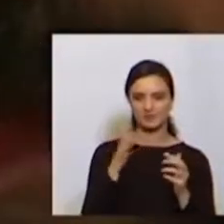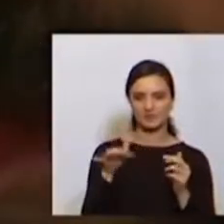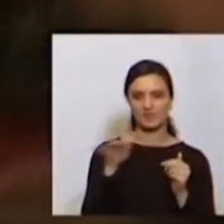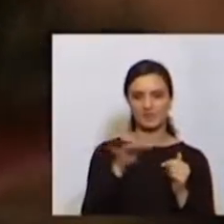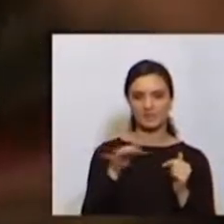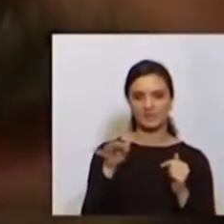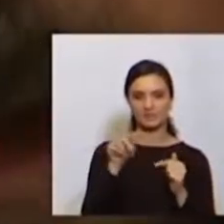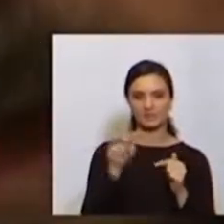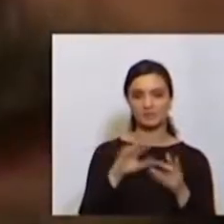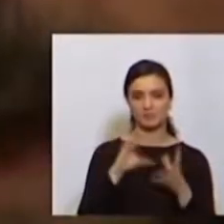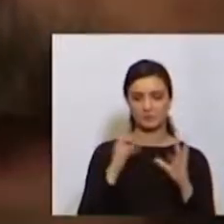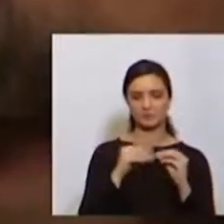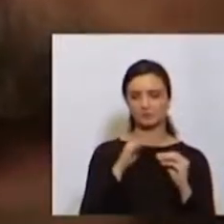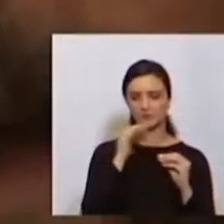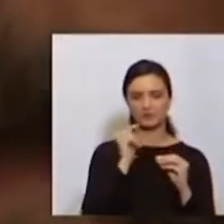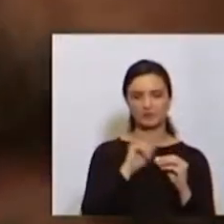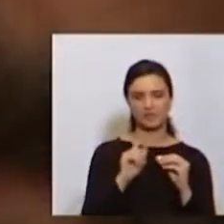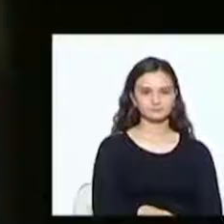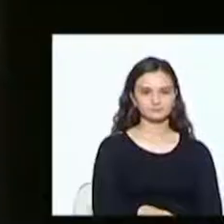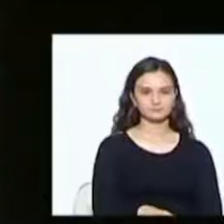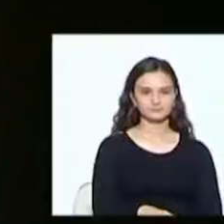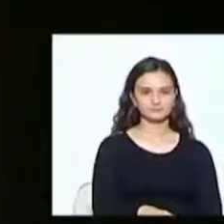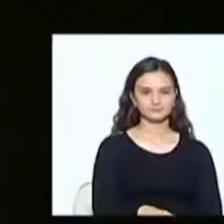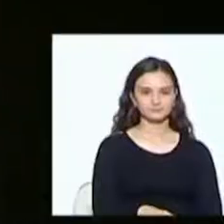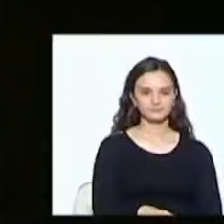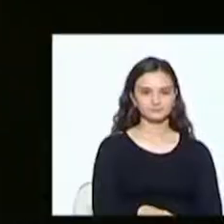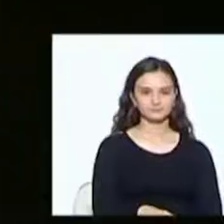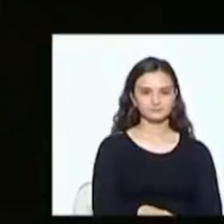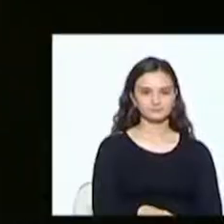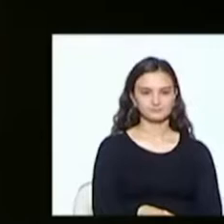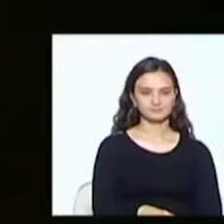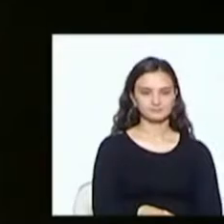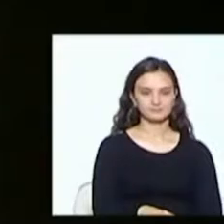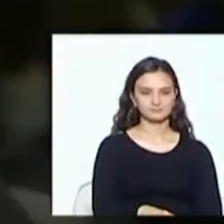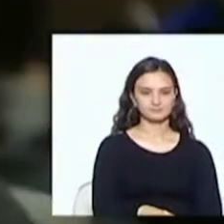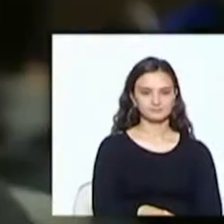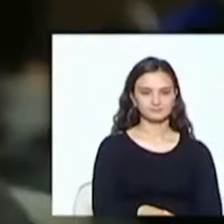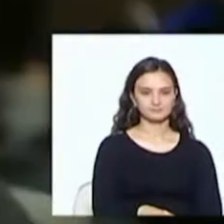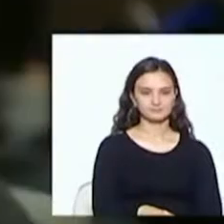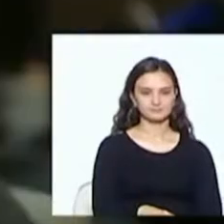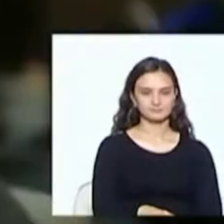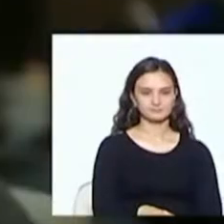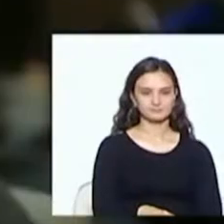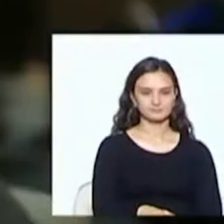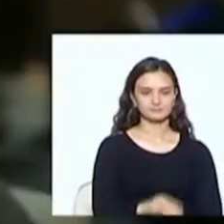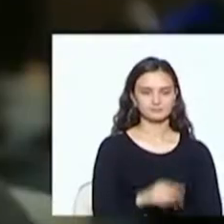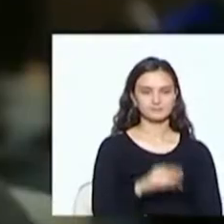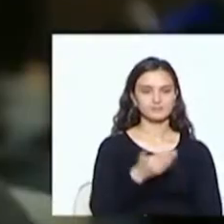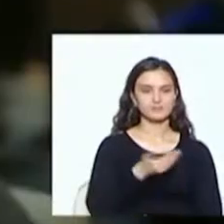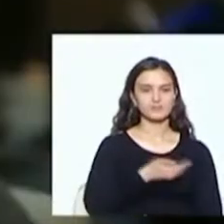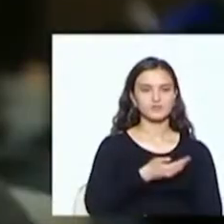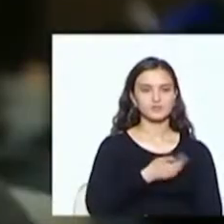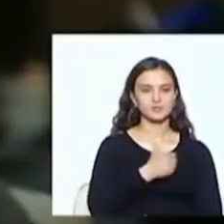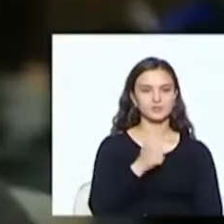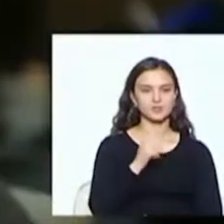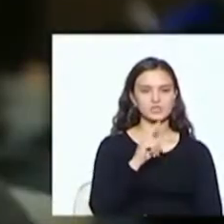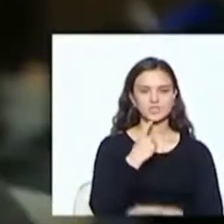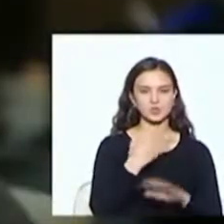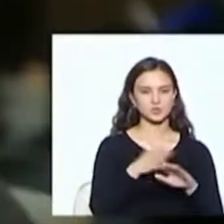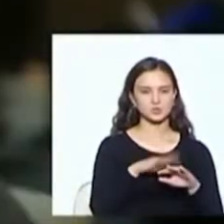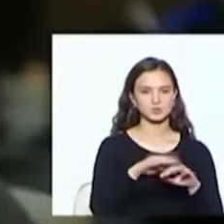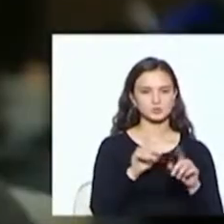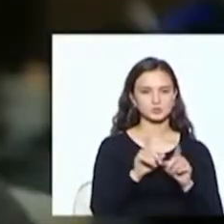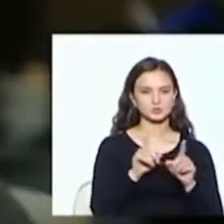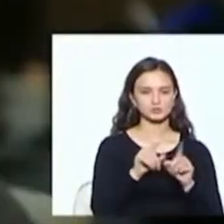გარემოს. ფაქტიურად ბევრი რაღაცა მასწავლა. ცხოვრებაში როგორი სირთულეც არ